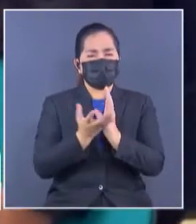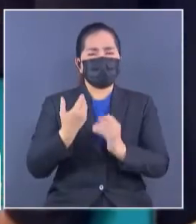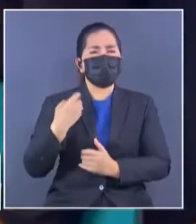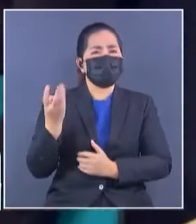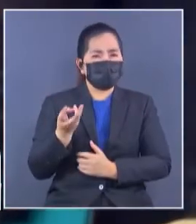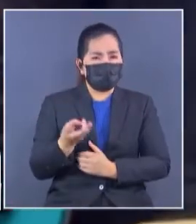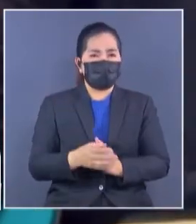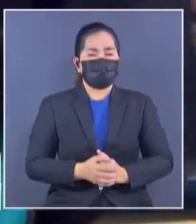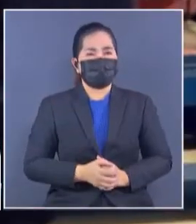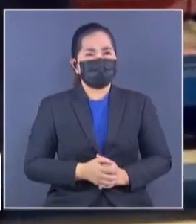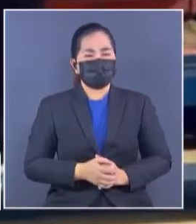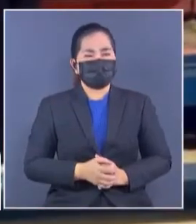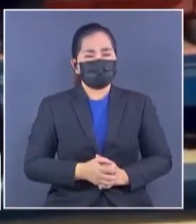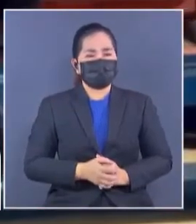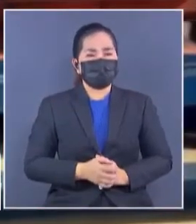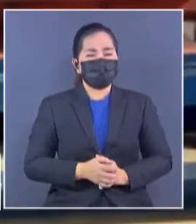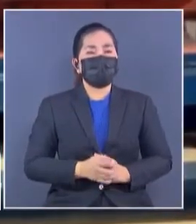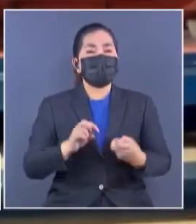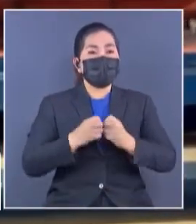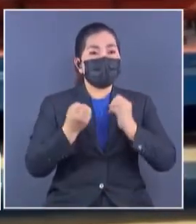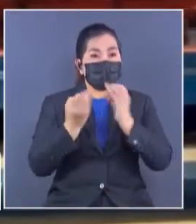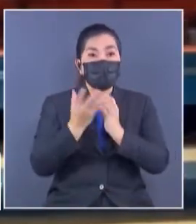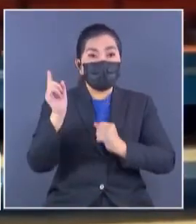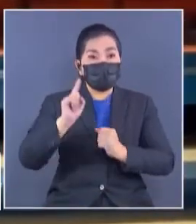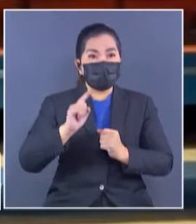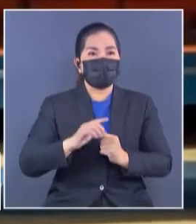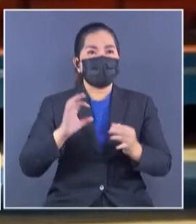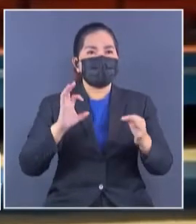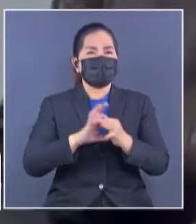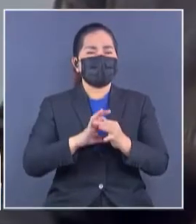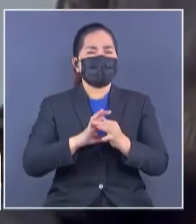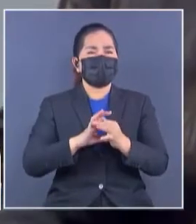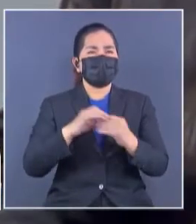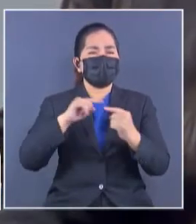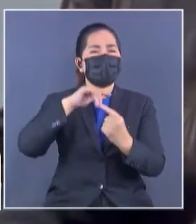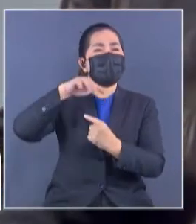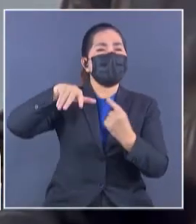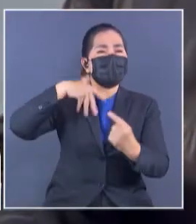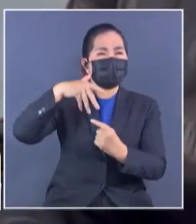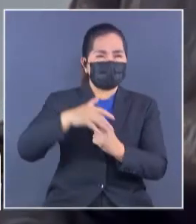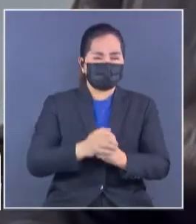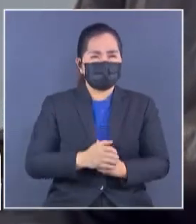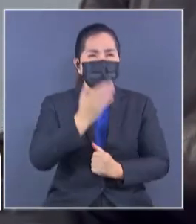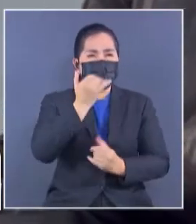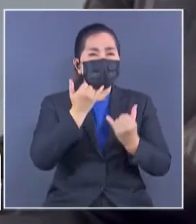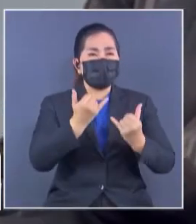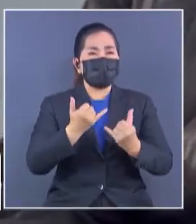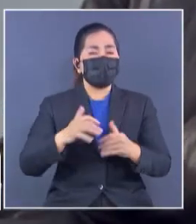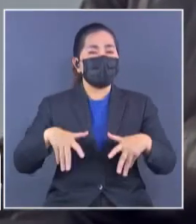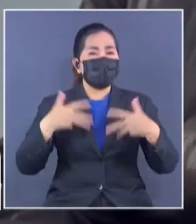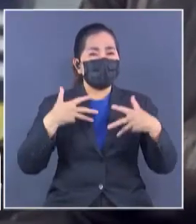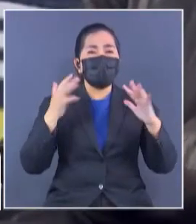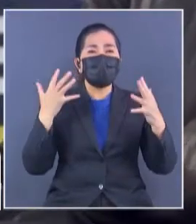ากแต่จริงๆไม่ได้กระทบเนี้ยแต่ที่กระทบหลักๆคือมันเป็นเรื่องของสภาพอากาศค่ะคุณผู้ชมคือช่วงเนี้ยมันไม่ได้ร้อ